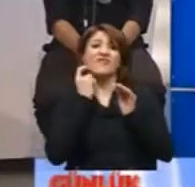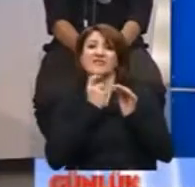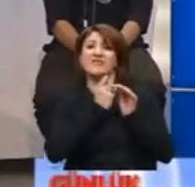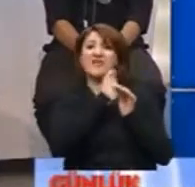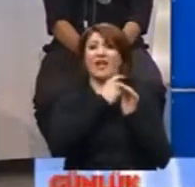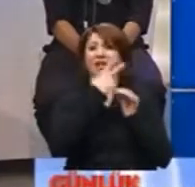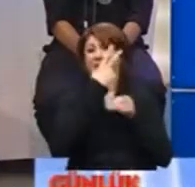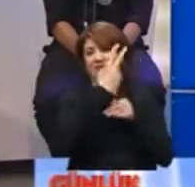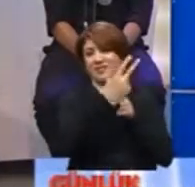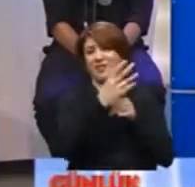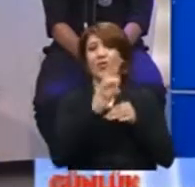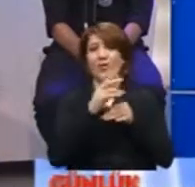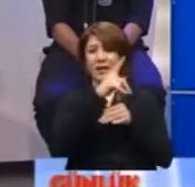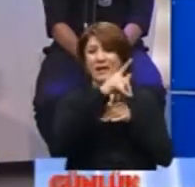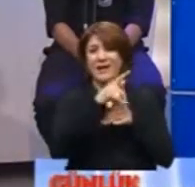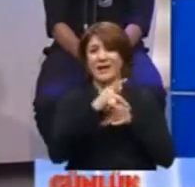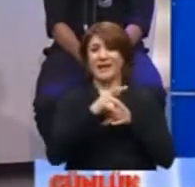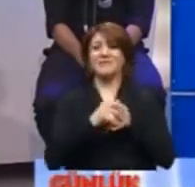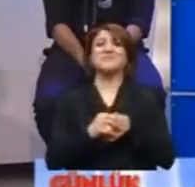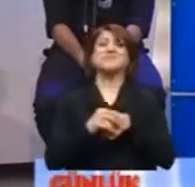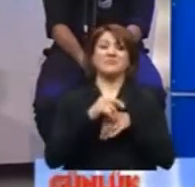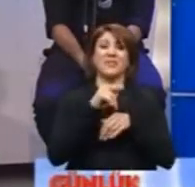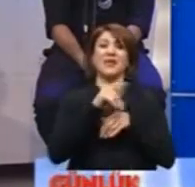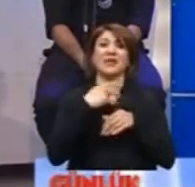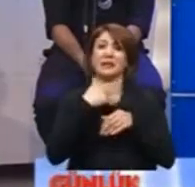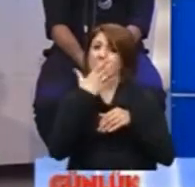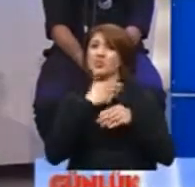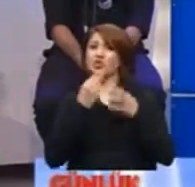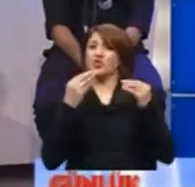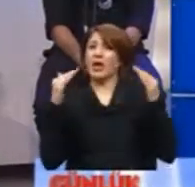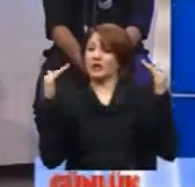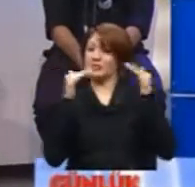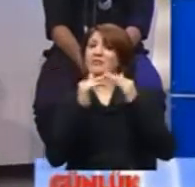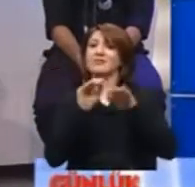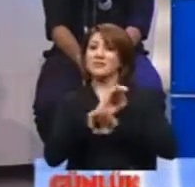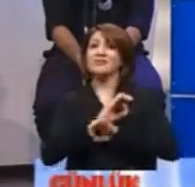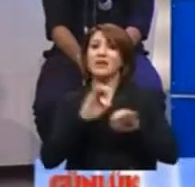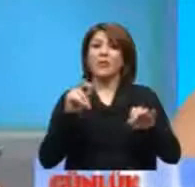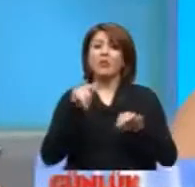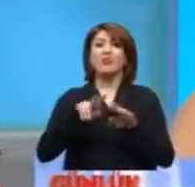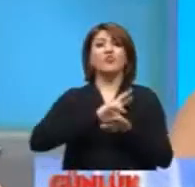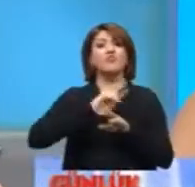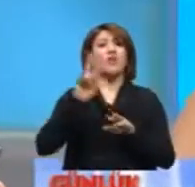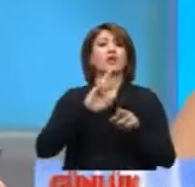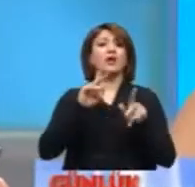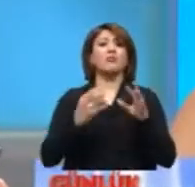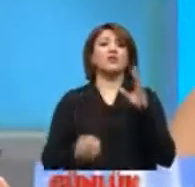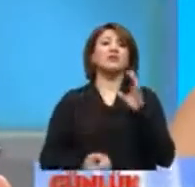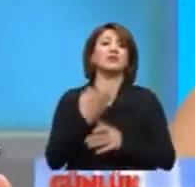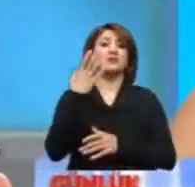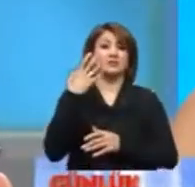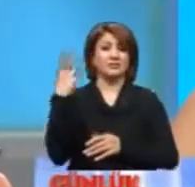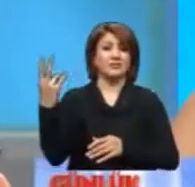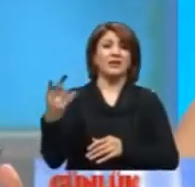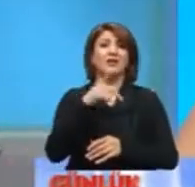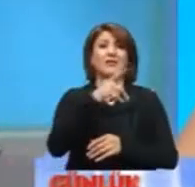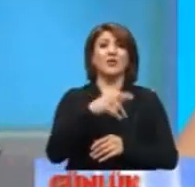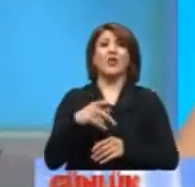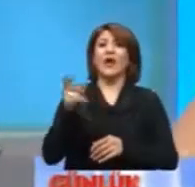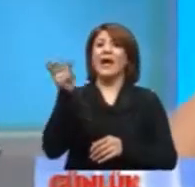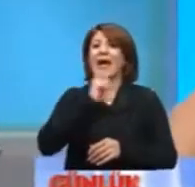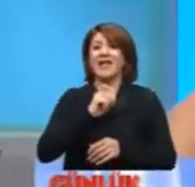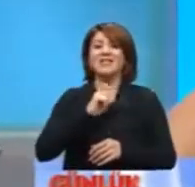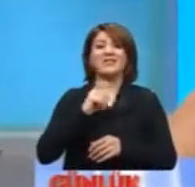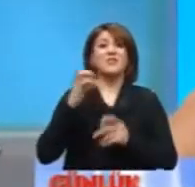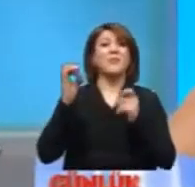bu. Ne oluyor bilmiyorum. Ne işe yarıyor onu da bilmiyorum. Yakışıyor. Yanlış anlamayın arkadaşlar ama böyle bir moda akım var galiba. Ya onlar yanlış bilim adamına